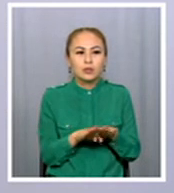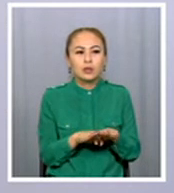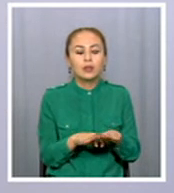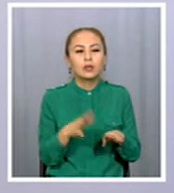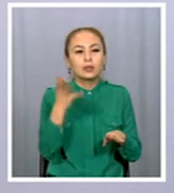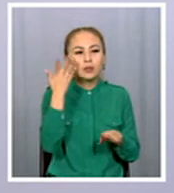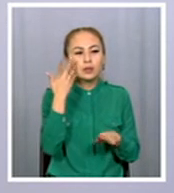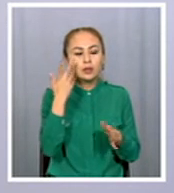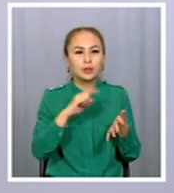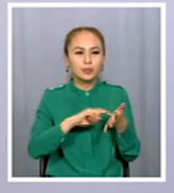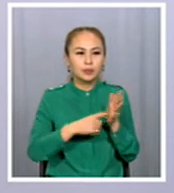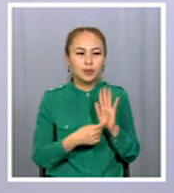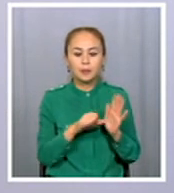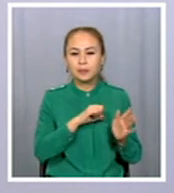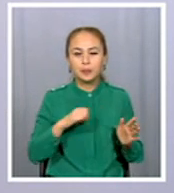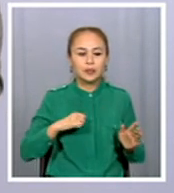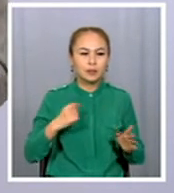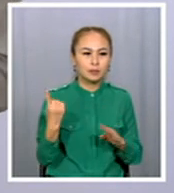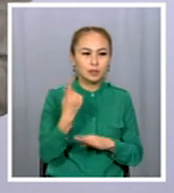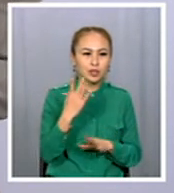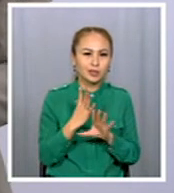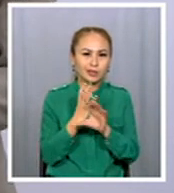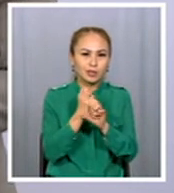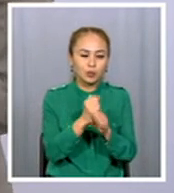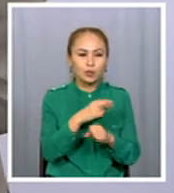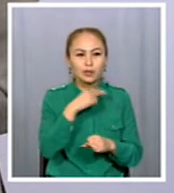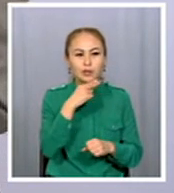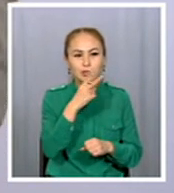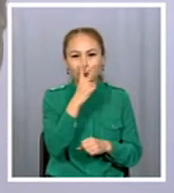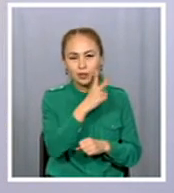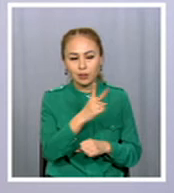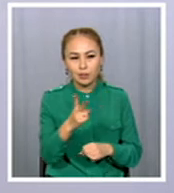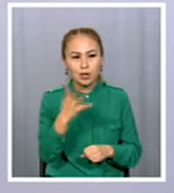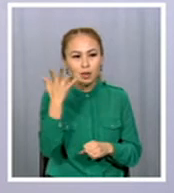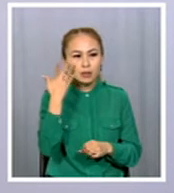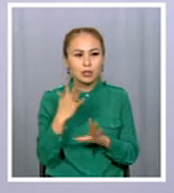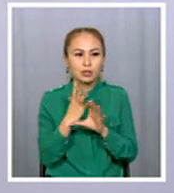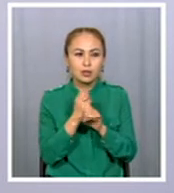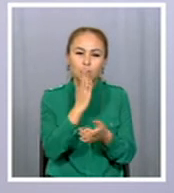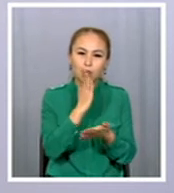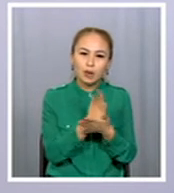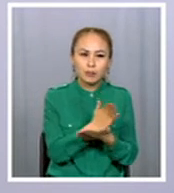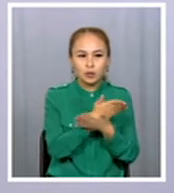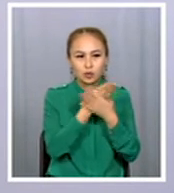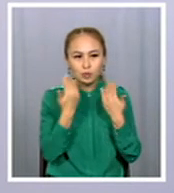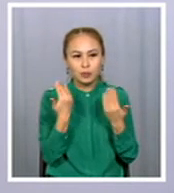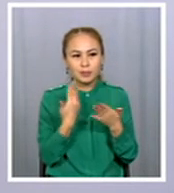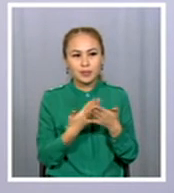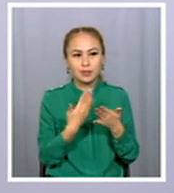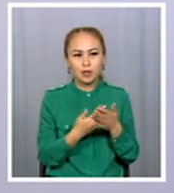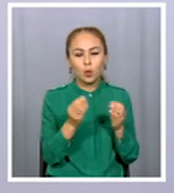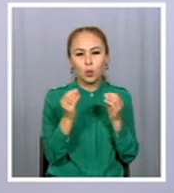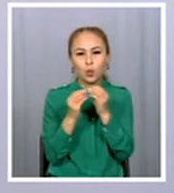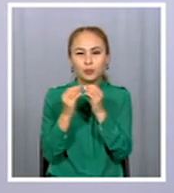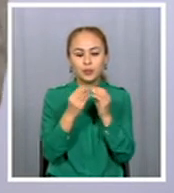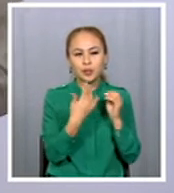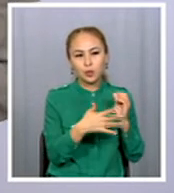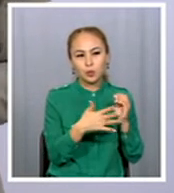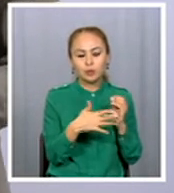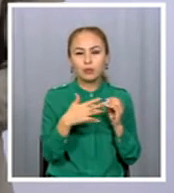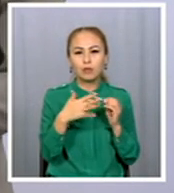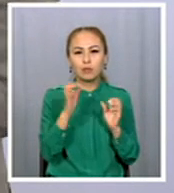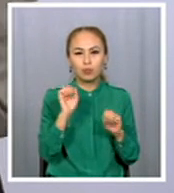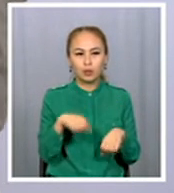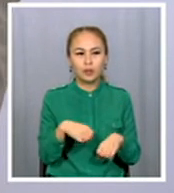кезінде мен ең бірінші қысқартуға назар аударамын, иә? Қысқаратын сандар бар ма? Мысалы, 10 мен 50-ді 10-ға бөлуге